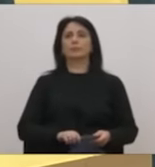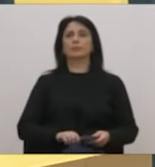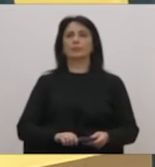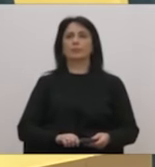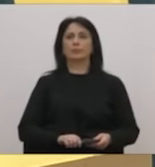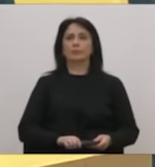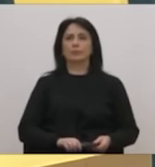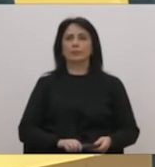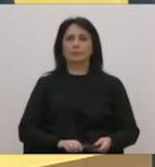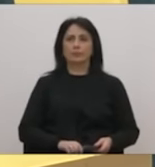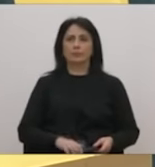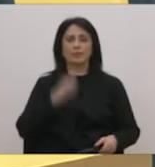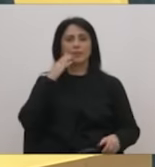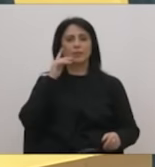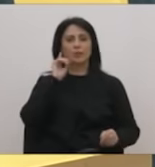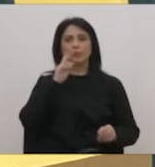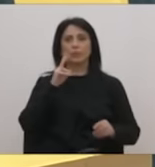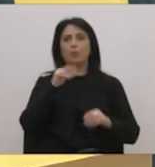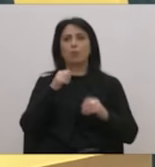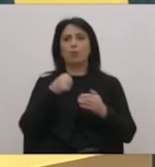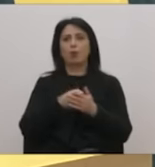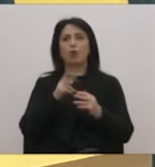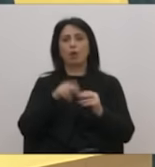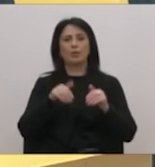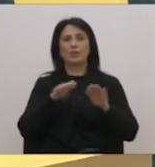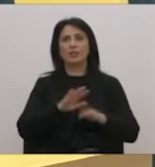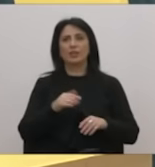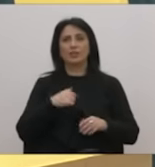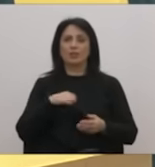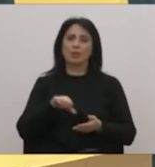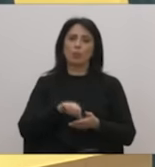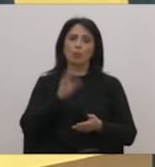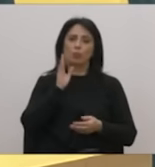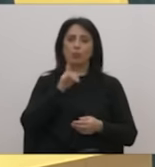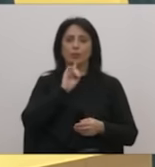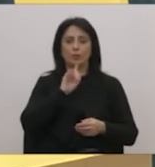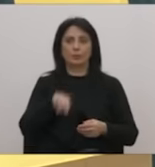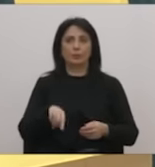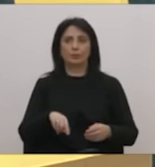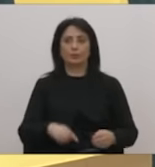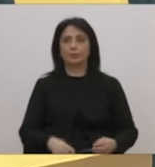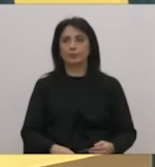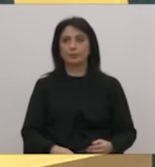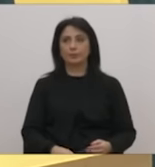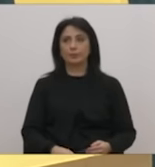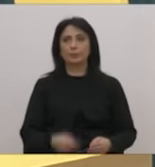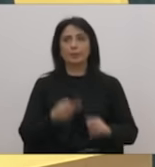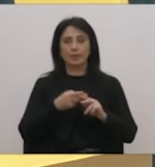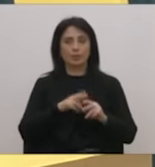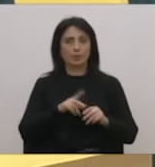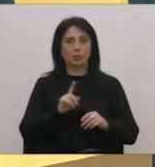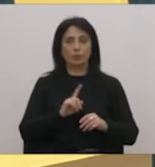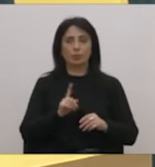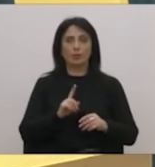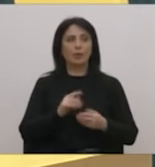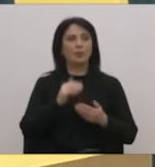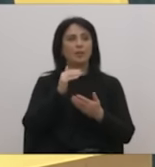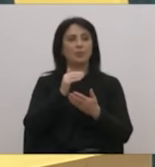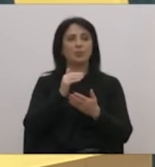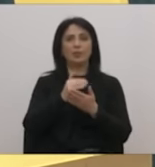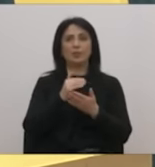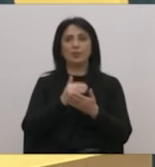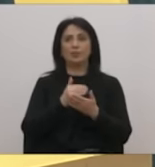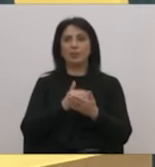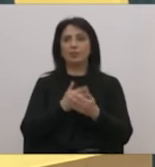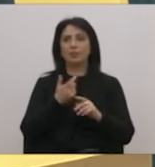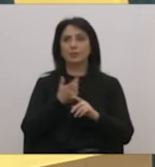Simașa gîtra tarvit sodi golunde gata tcotile am conta dresa camo video de tuara. Emitam rom